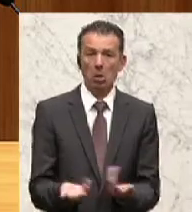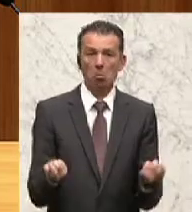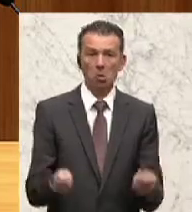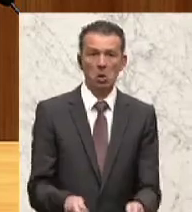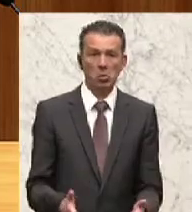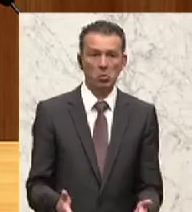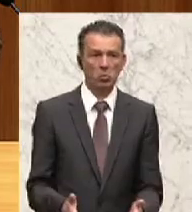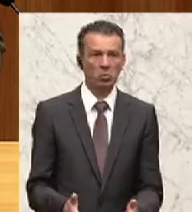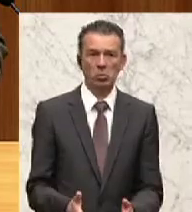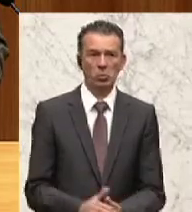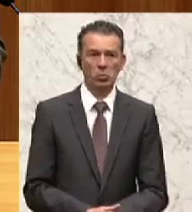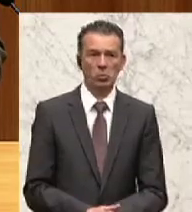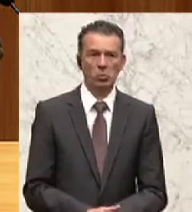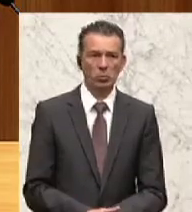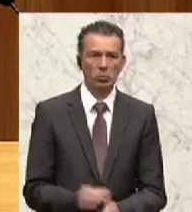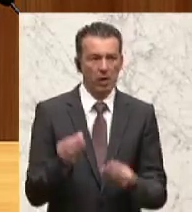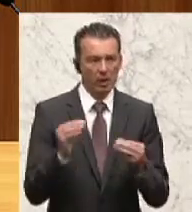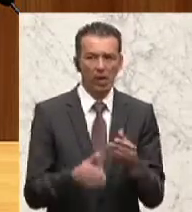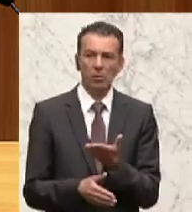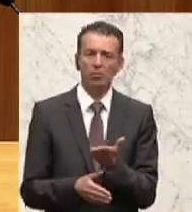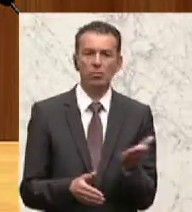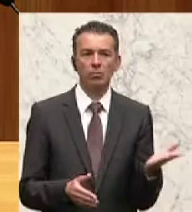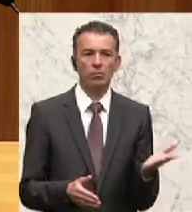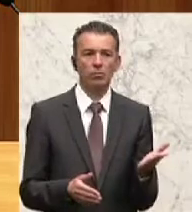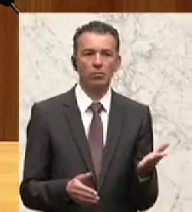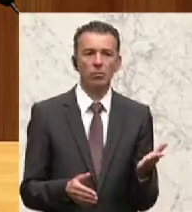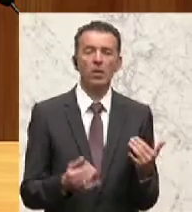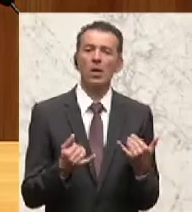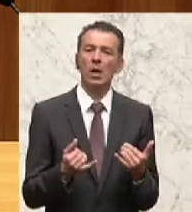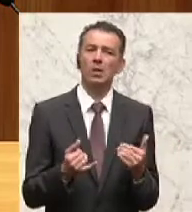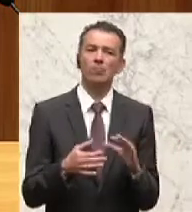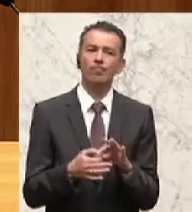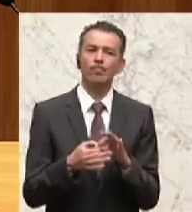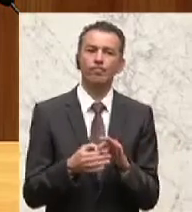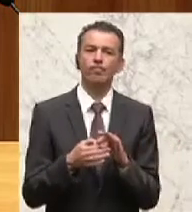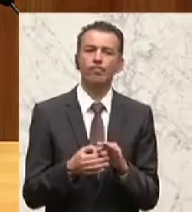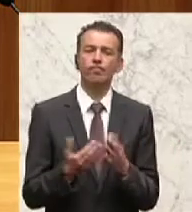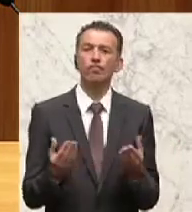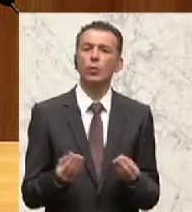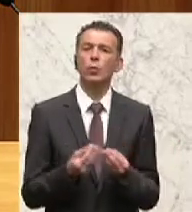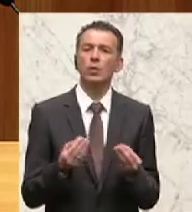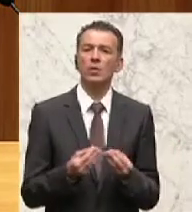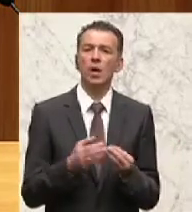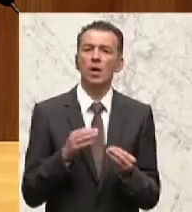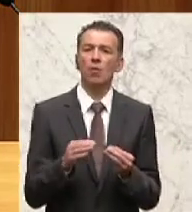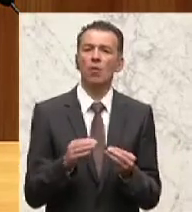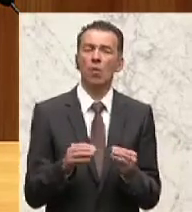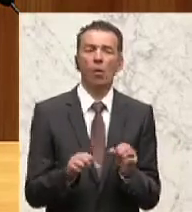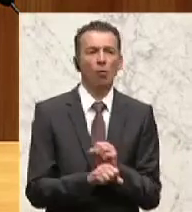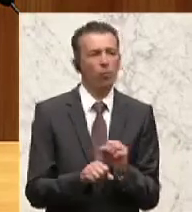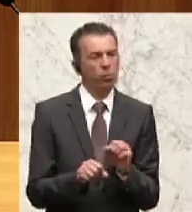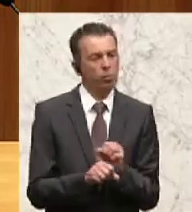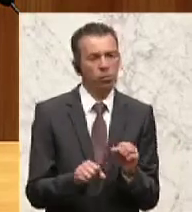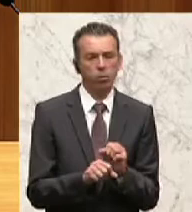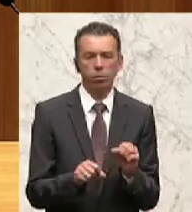vorliegt. Und meine sehr geehrten Damen und Herren, wenn wir zurückkommen auf den Auslöser für diese ganze Malaise, die wir heute hier